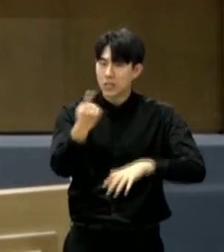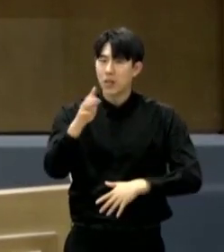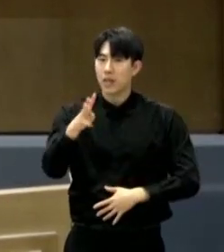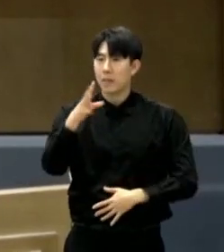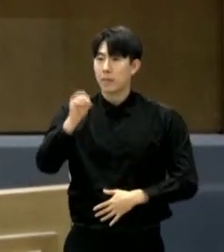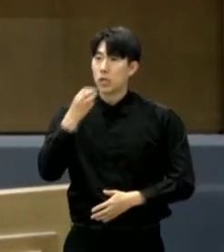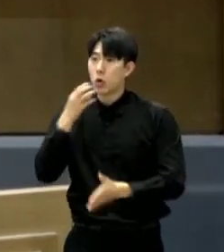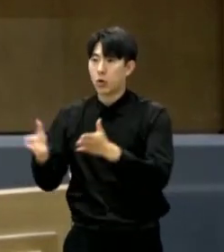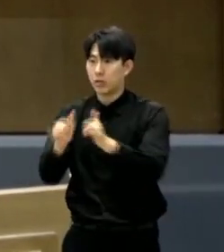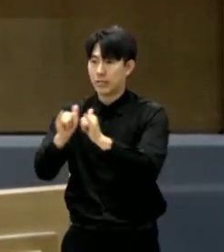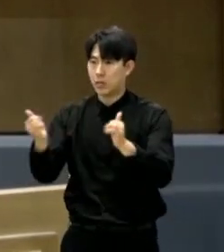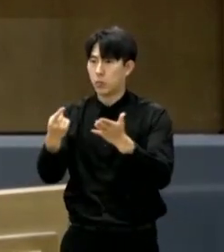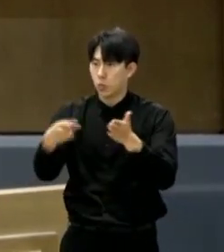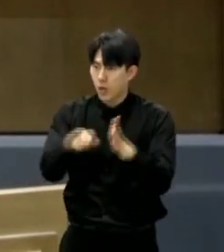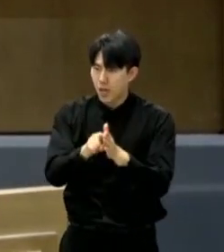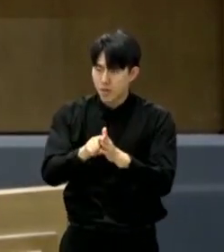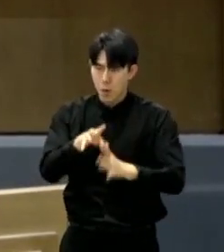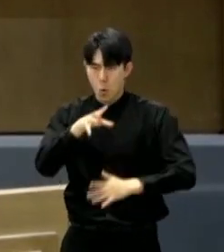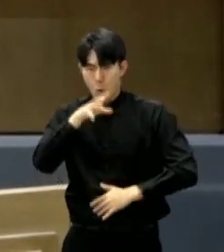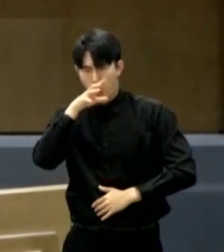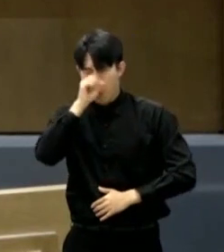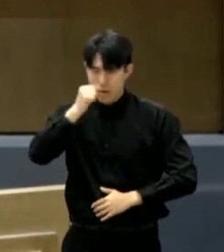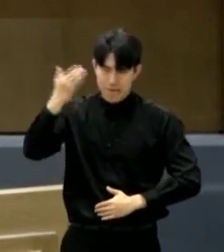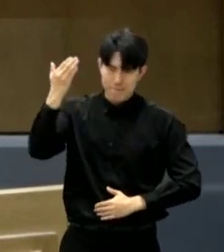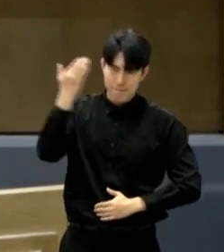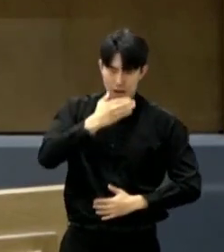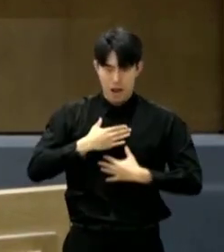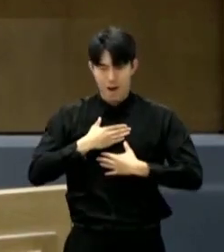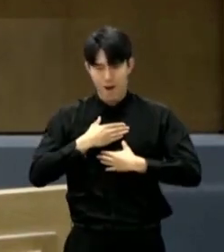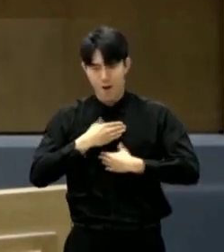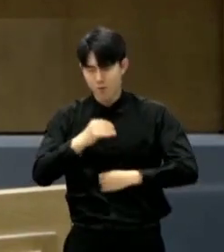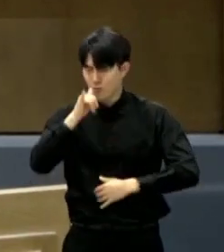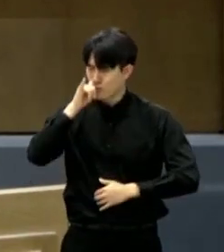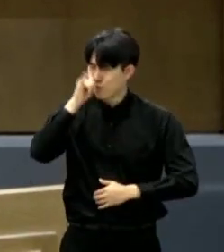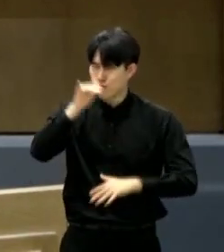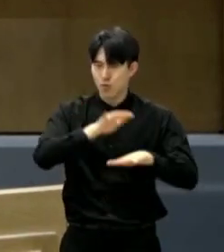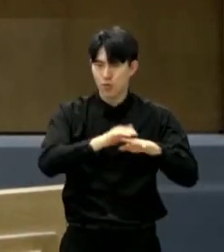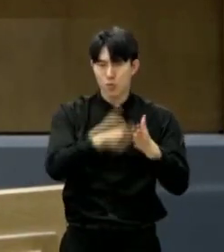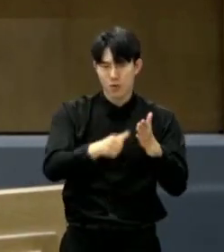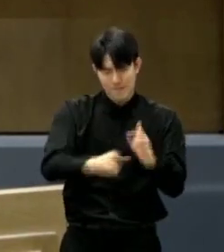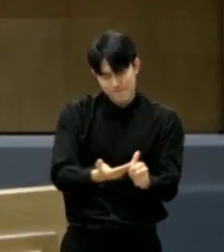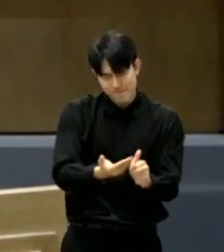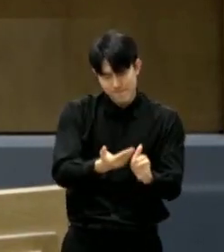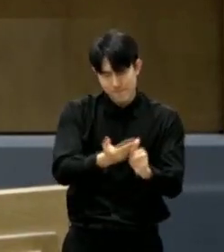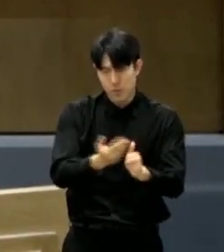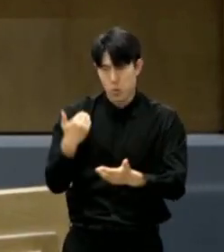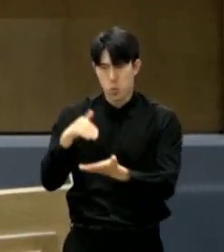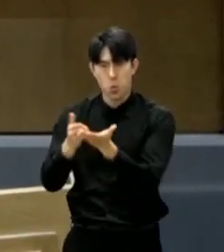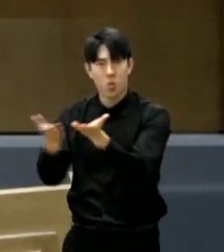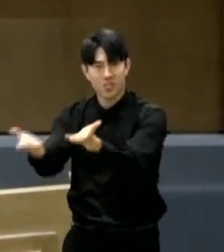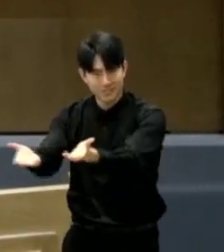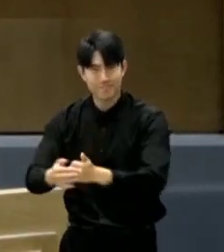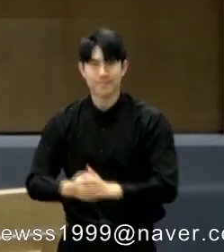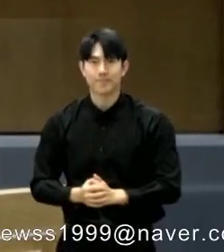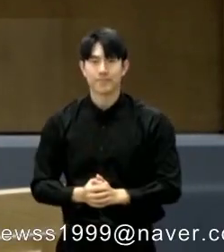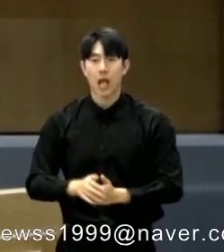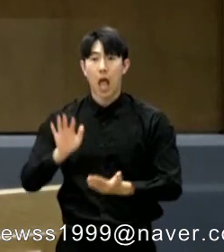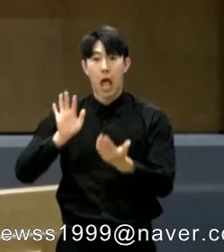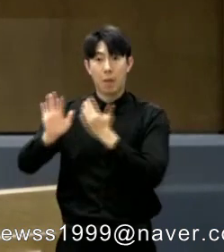1,400만 도민들을 위해 고품질의 안전하고 우수한 먹거리로 보답을 할 것입니다. 앞으로